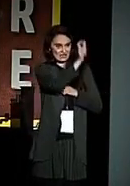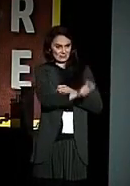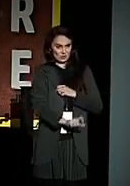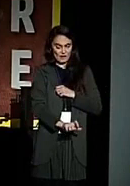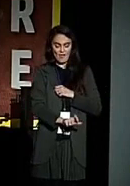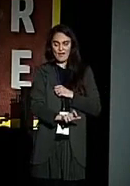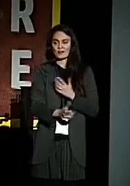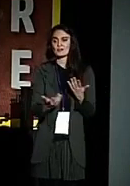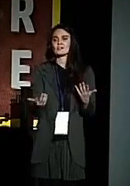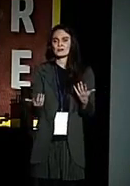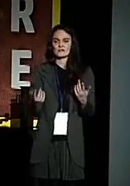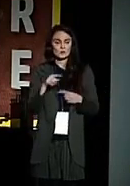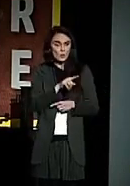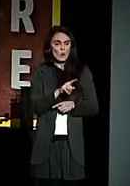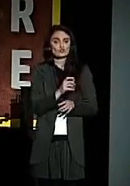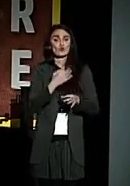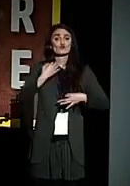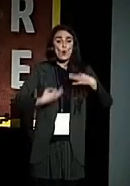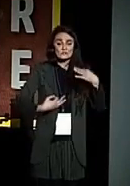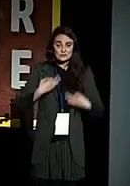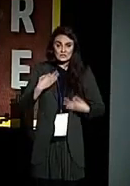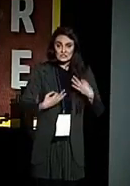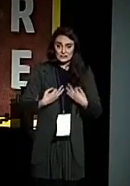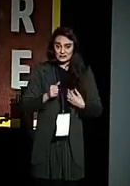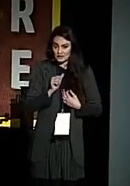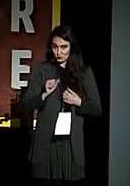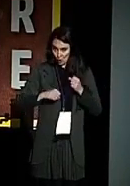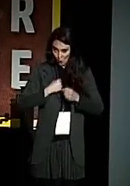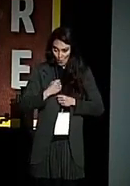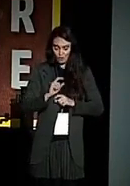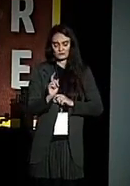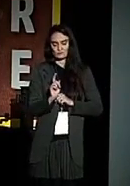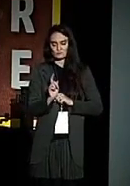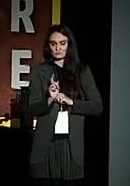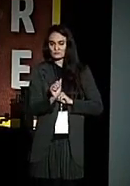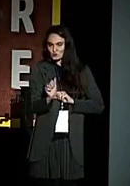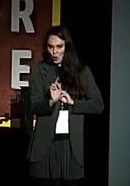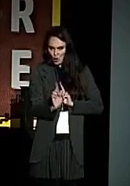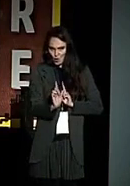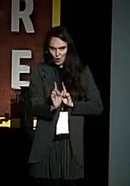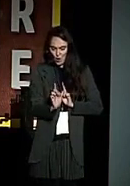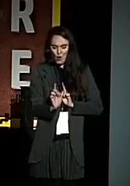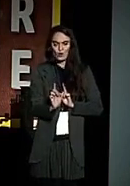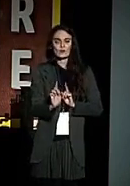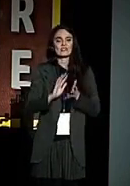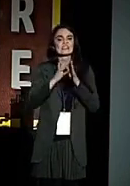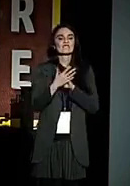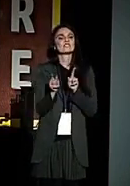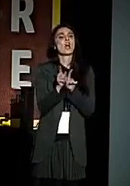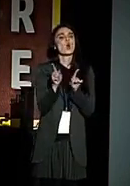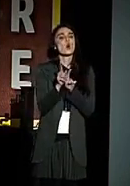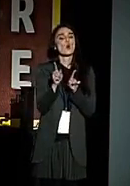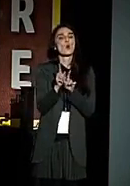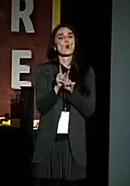non è un atto di giustizia, non è solo un atto di giustizia. Credo che sia la principale leva per attivare il